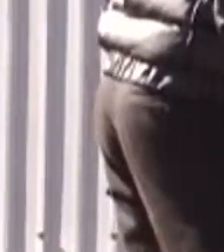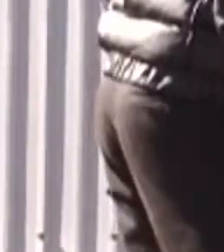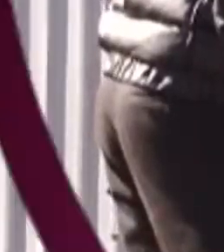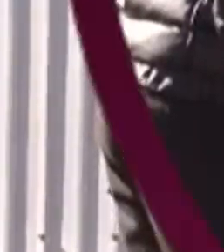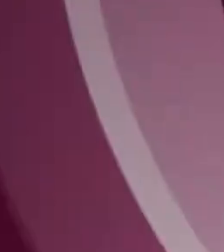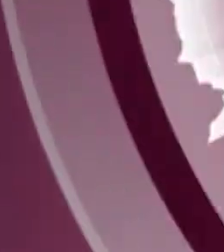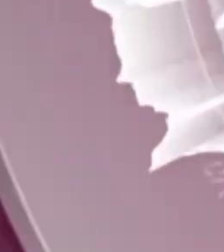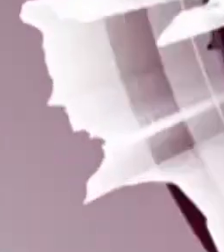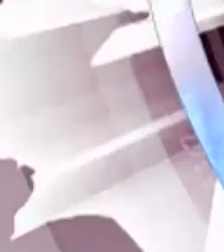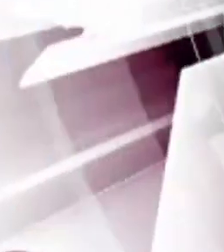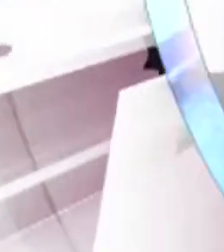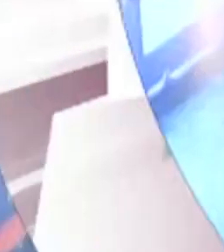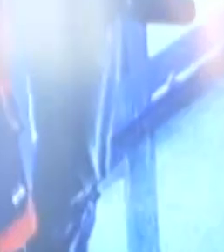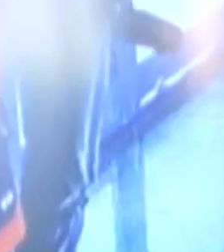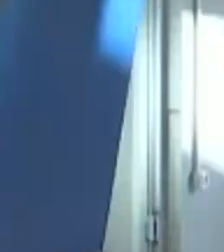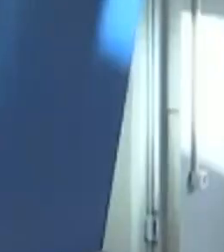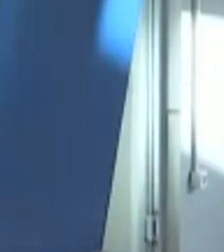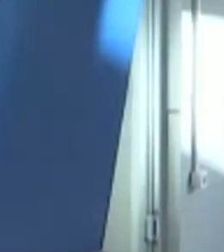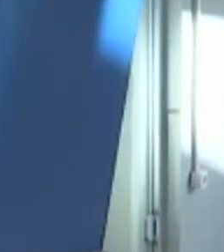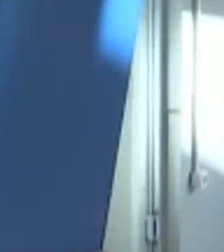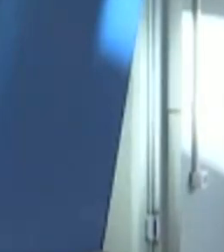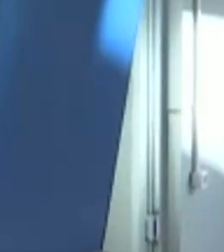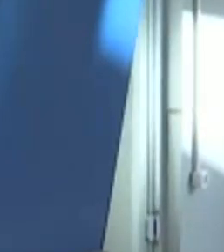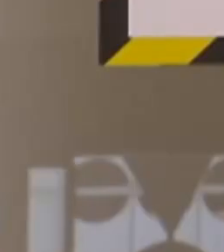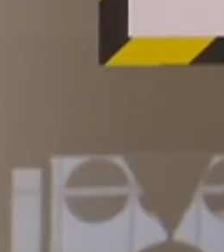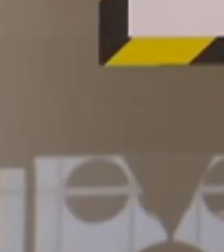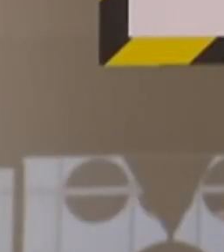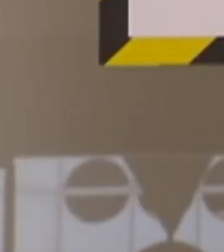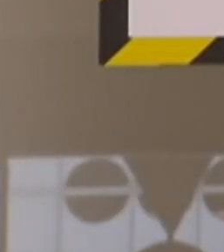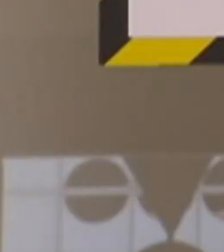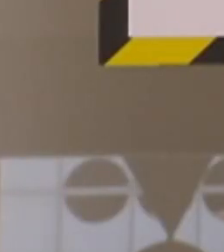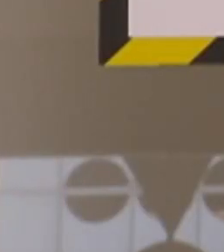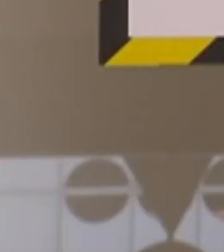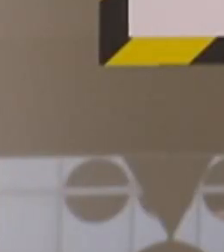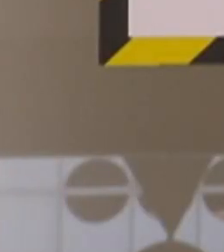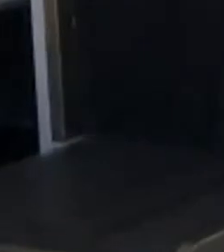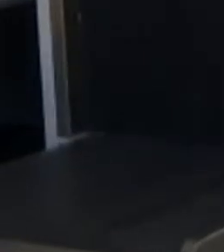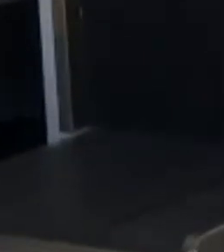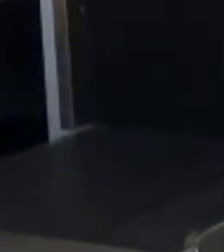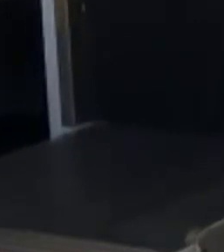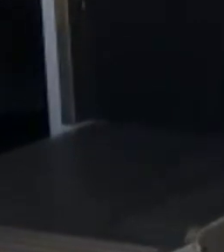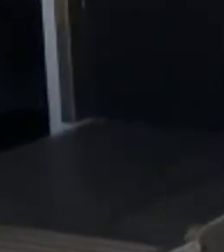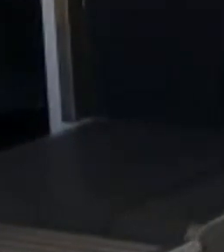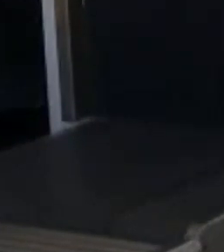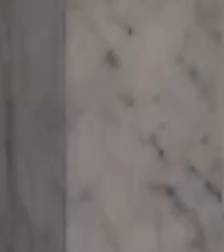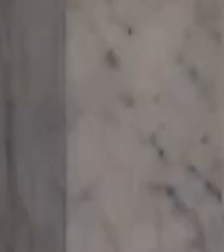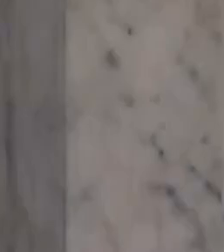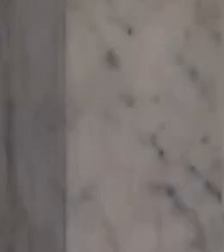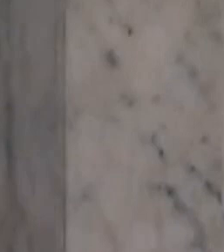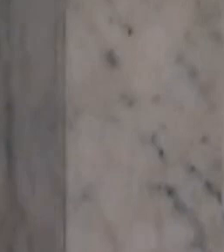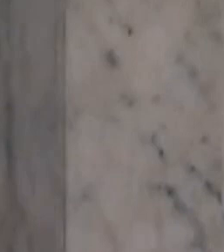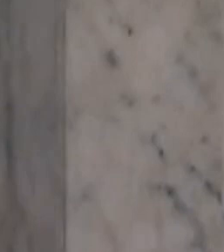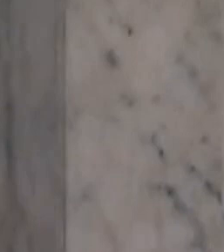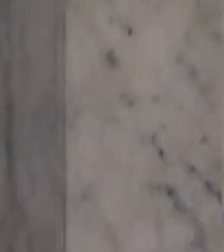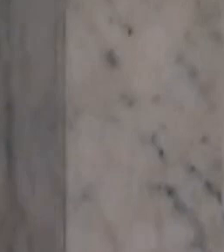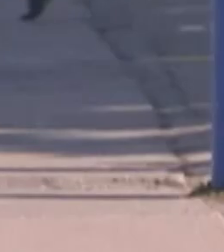выпуска. В аэропорту и ЖД вокзалах Алматы все еще сохраняется режим усиленного санитарного контроля. Что